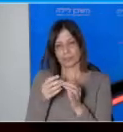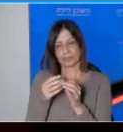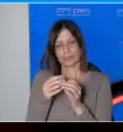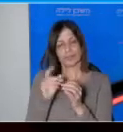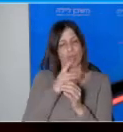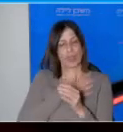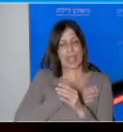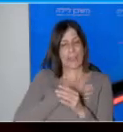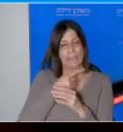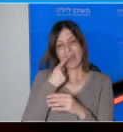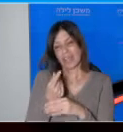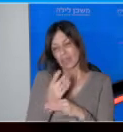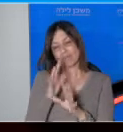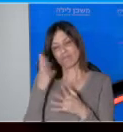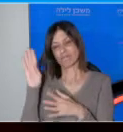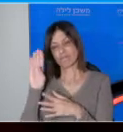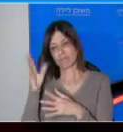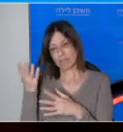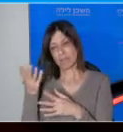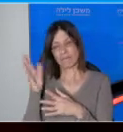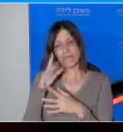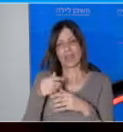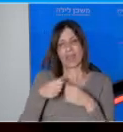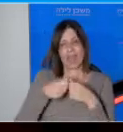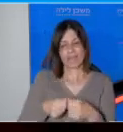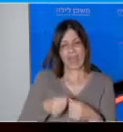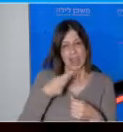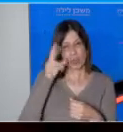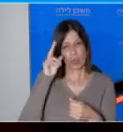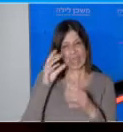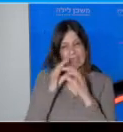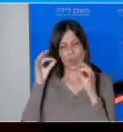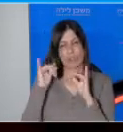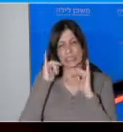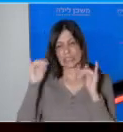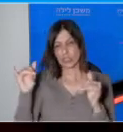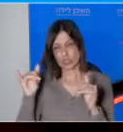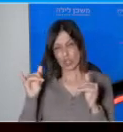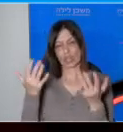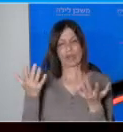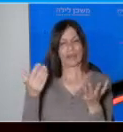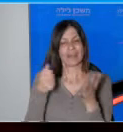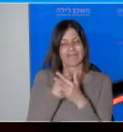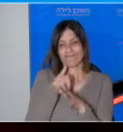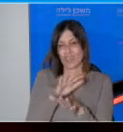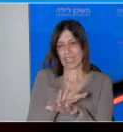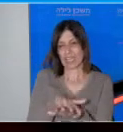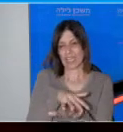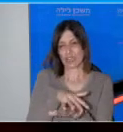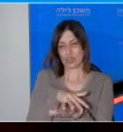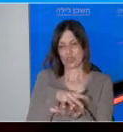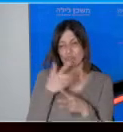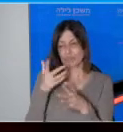ולא נעים להגיד, כנראה שנתניהו ושאר חברי הליכוד התחילו ליצור גבל, רק שהם הרגישו